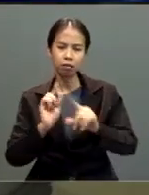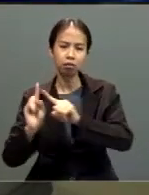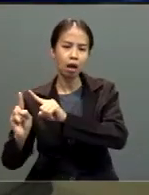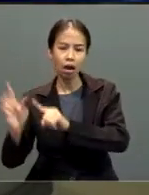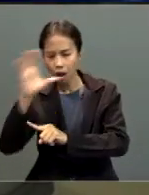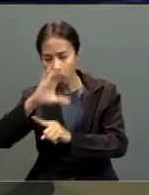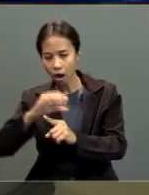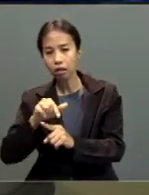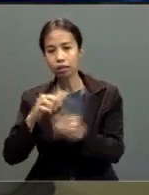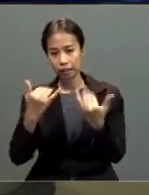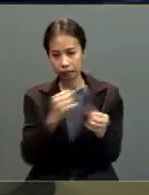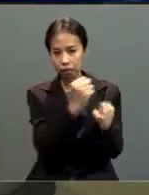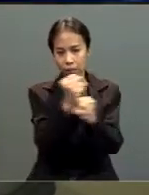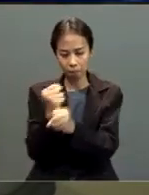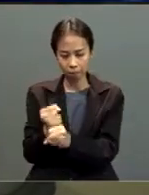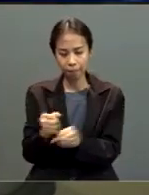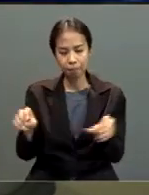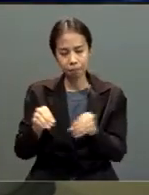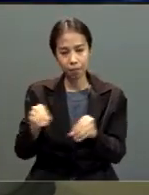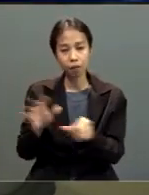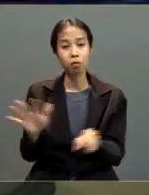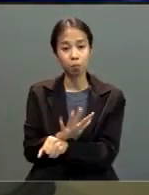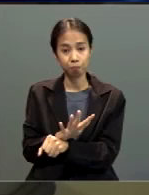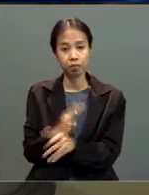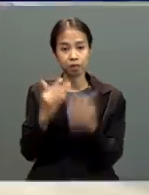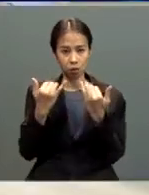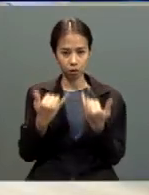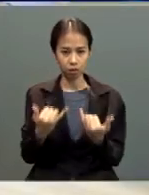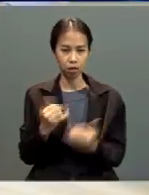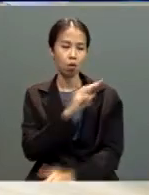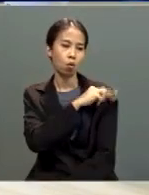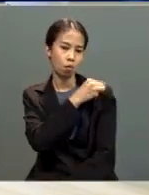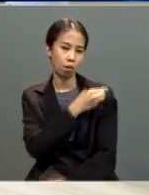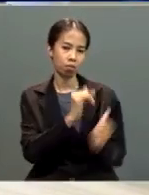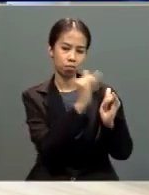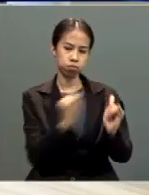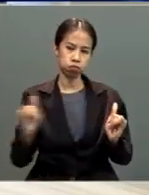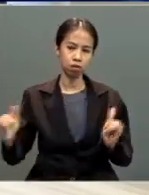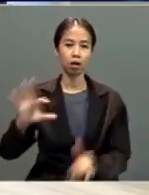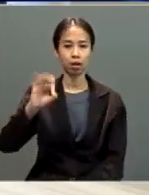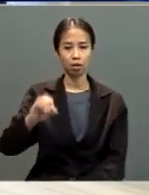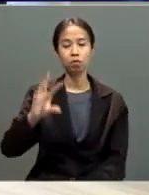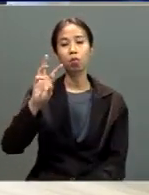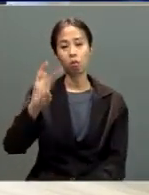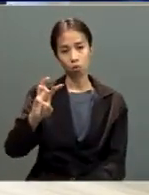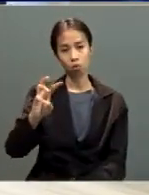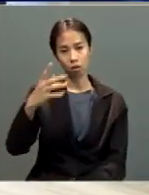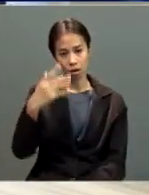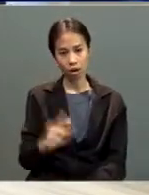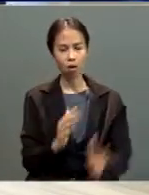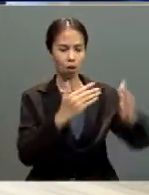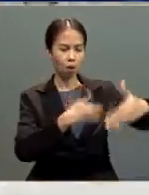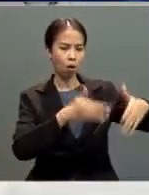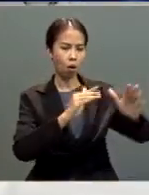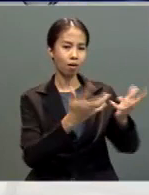นี้ได้ติดตั้งเสร็จเกือบทั้งหมดแล้วและพร้อมรองรับผู้ป่วยได้จำนวน96เตียงส่วนห้องแยกผู้ป่วยแบบความดันลบ